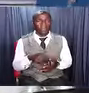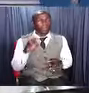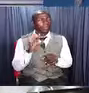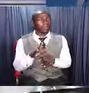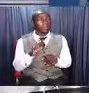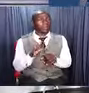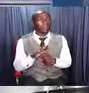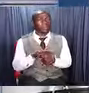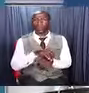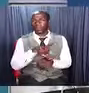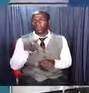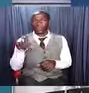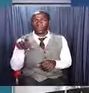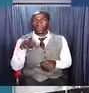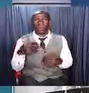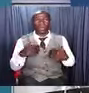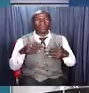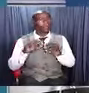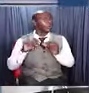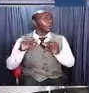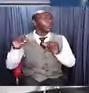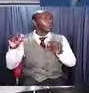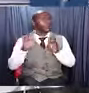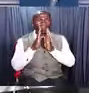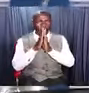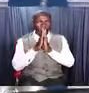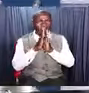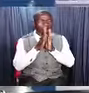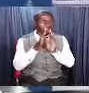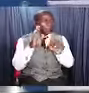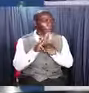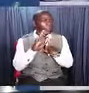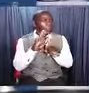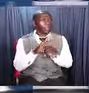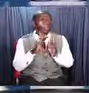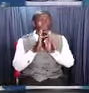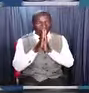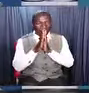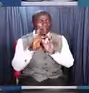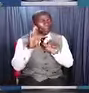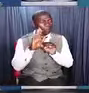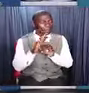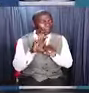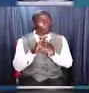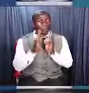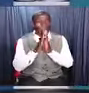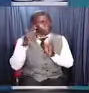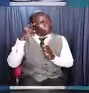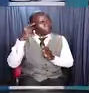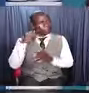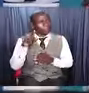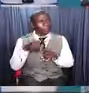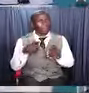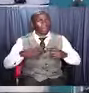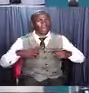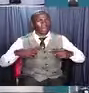Mungu. That's why so many of you. Muna maombi mengi. You have so many prayers. And you have prayed a lot. Tunawaombea mengi. We pray a lot for you. Lakini